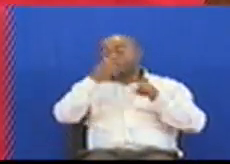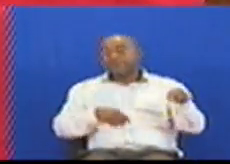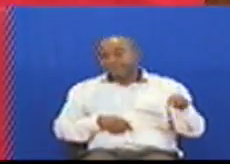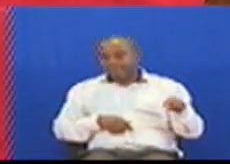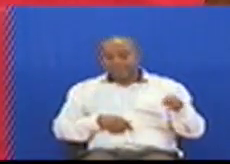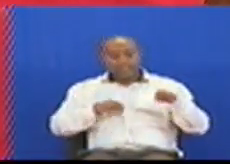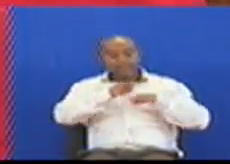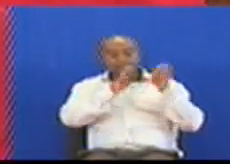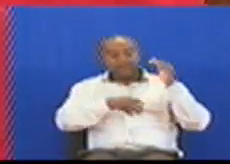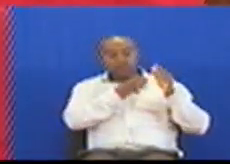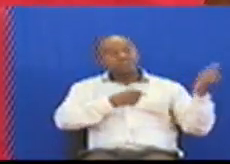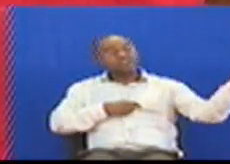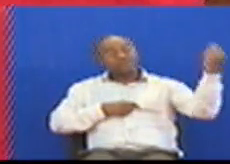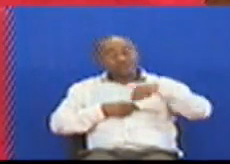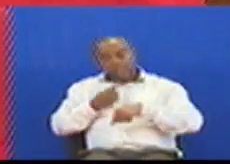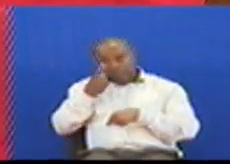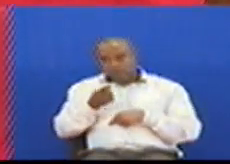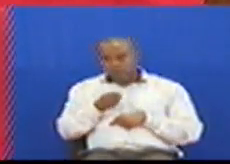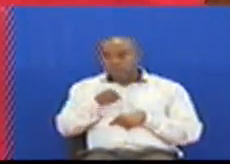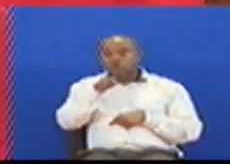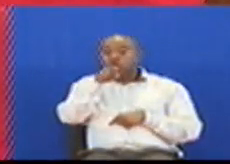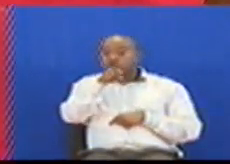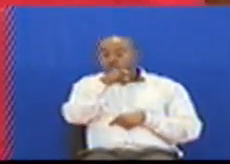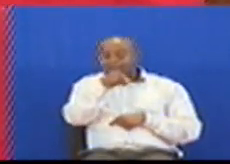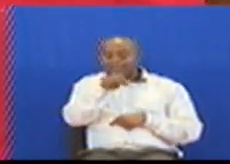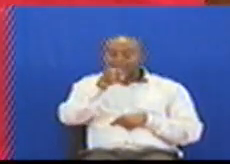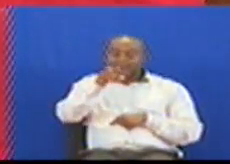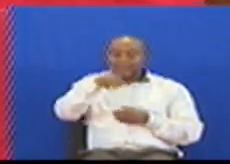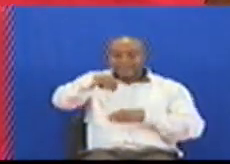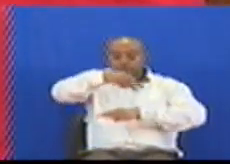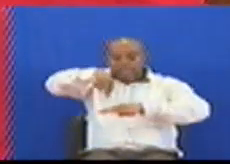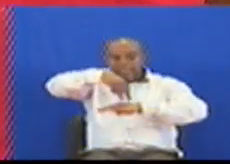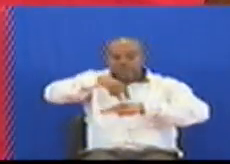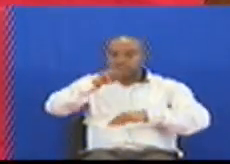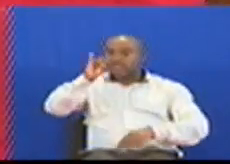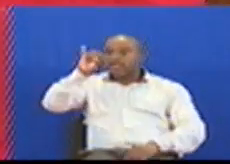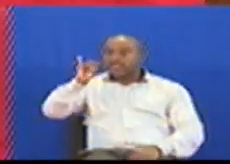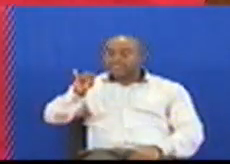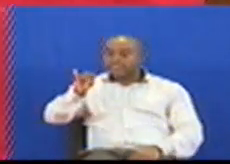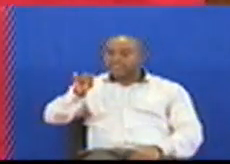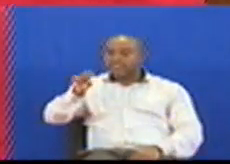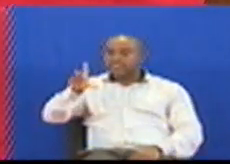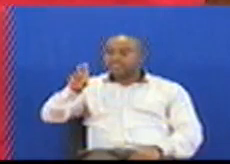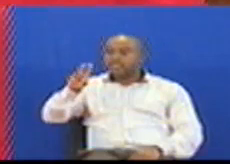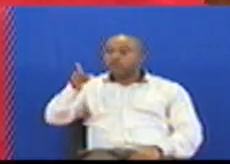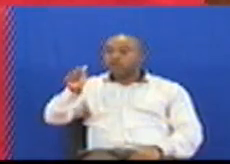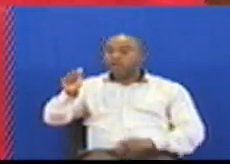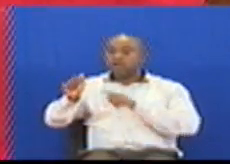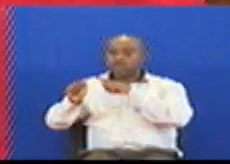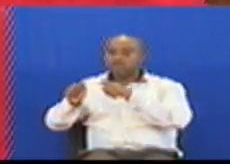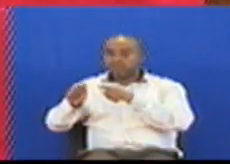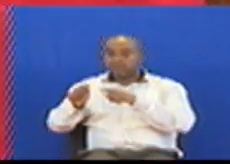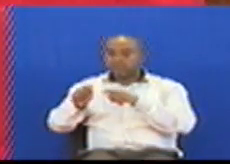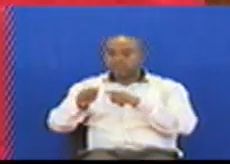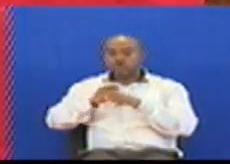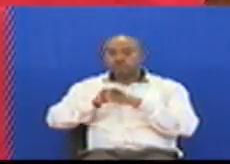wote mmefika. Kuna kisiwa cha Irugwa ambacho kutoka Irugwa kuja kisiwa kikubwa ni usafiri wa maji